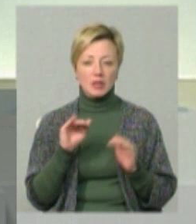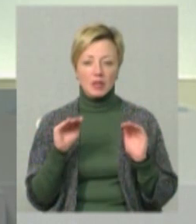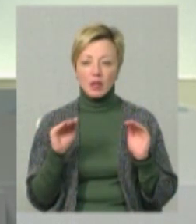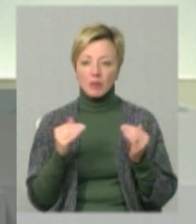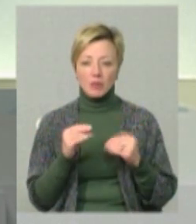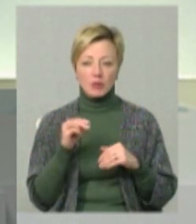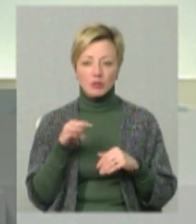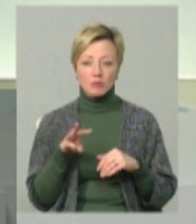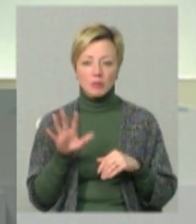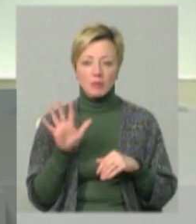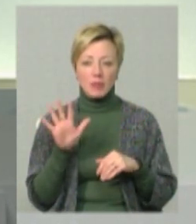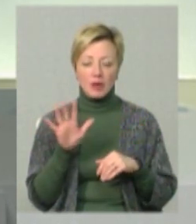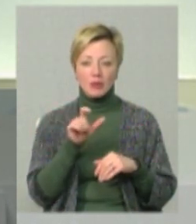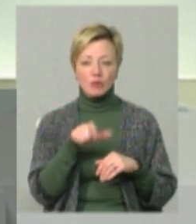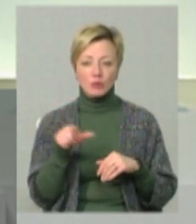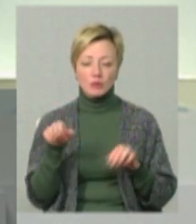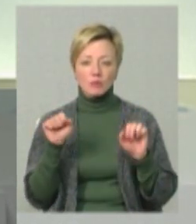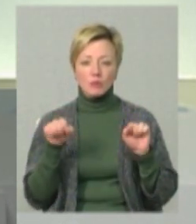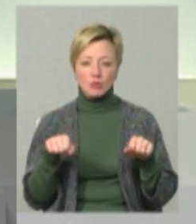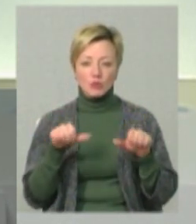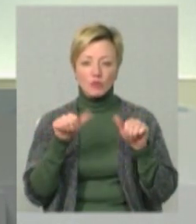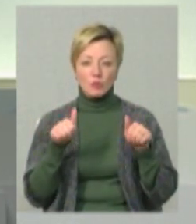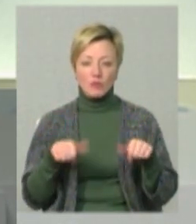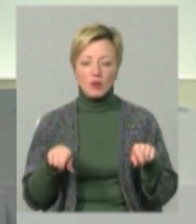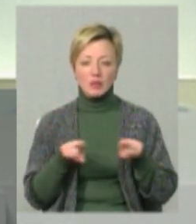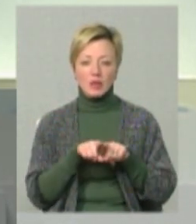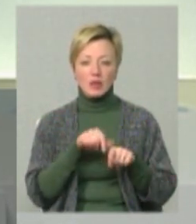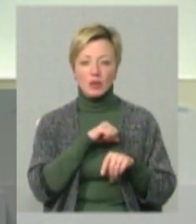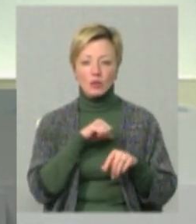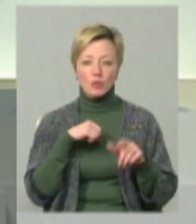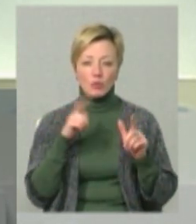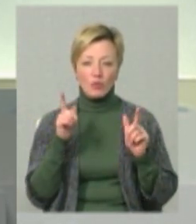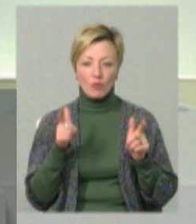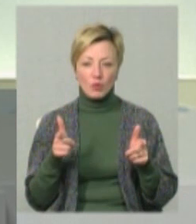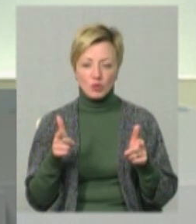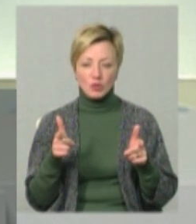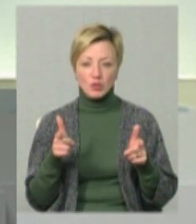не менш ніж 5 осіб зможуть формувати такі добровольчі